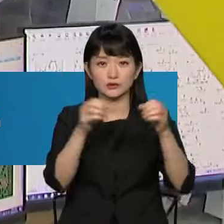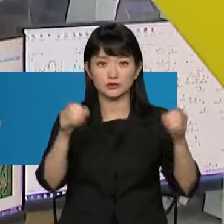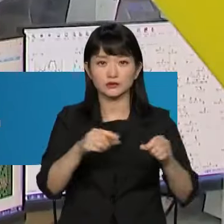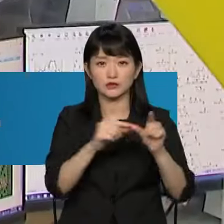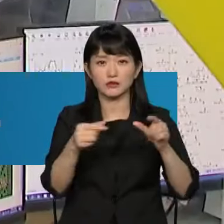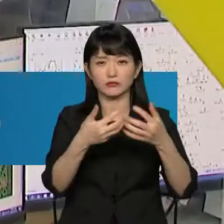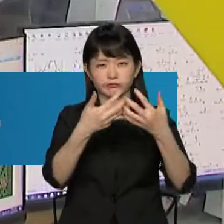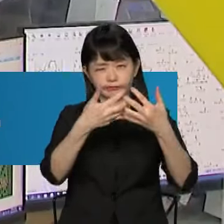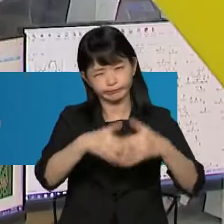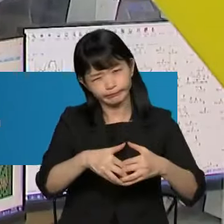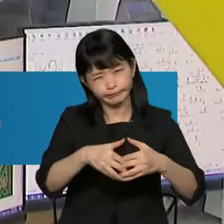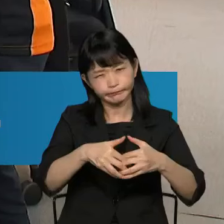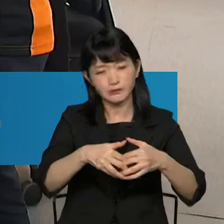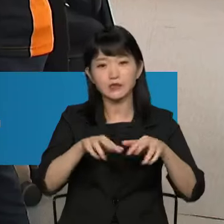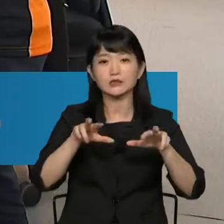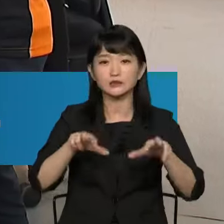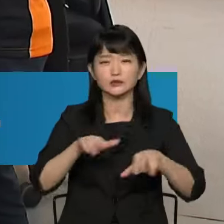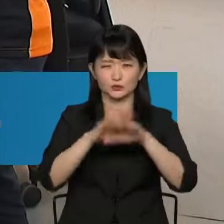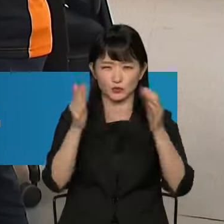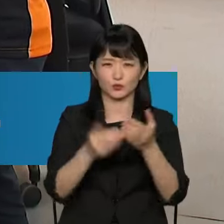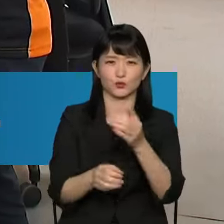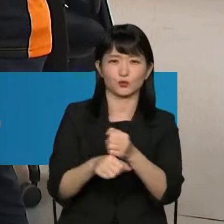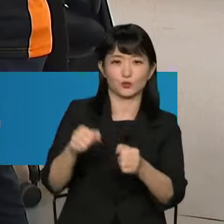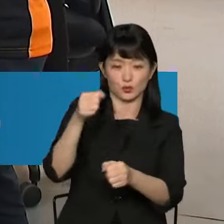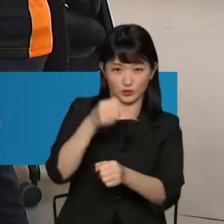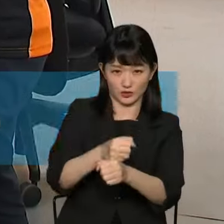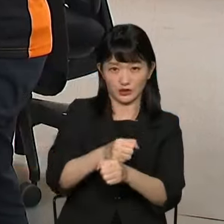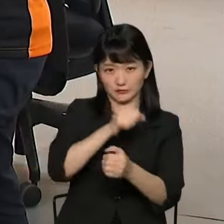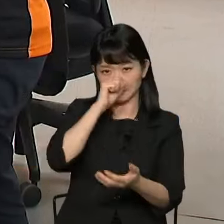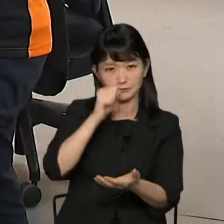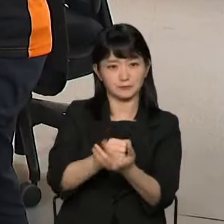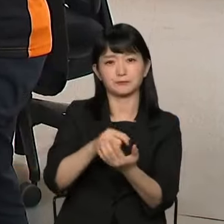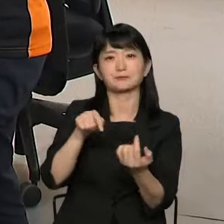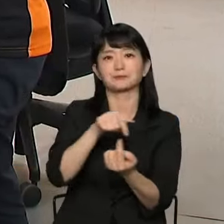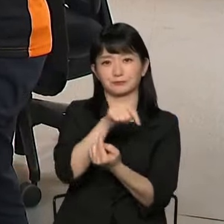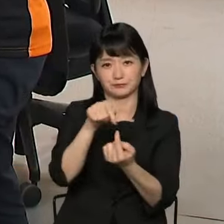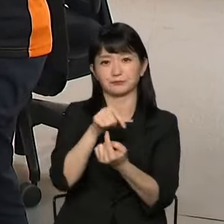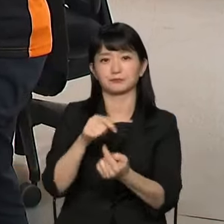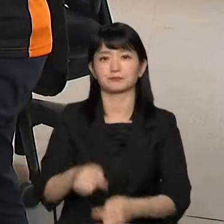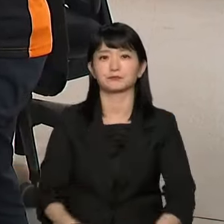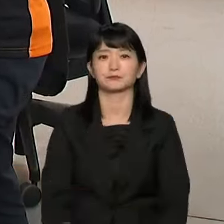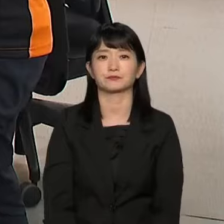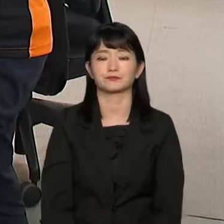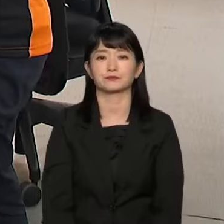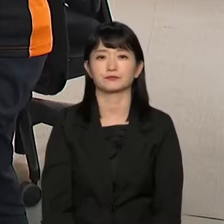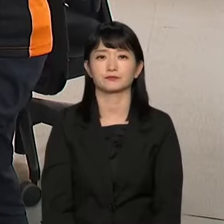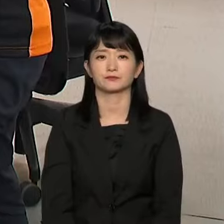일으켰다고 설명했습니다. 현재는 모두 복구돼서 정상 가동되고 있습니다.